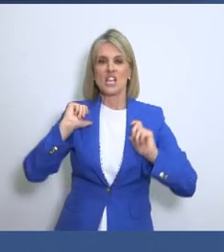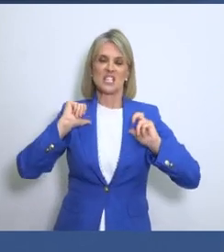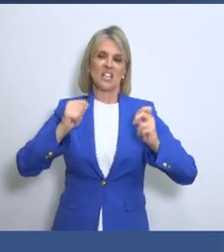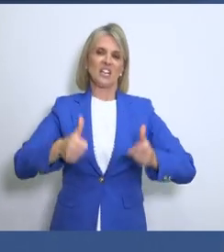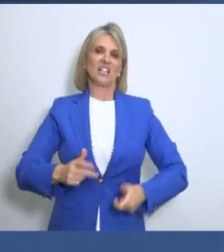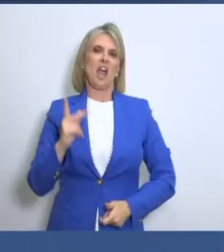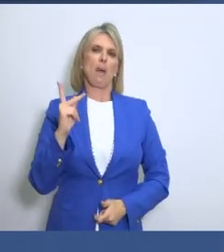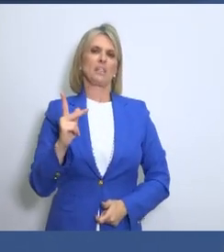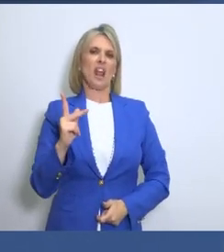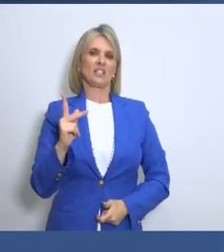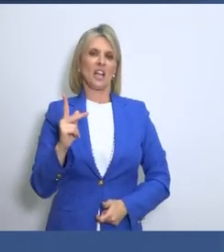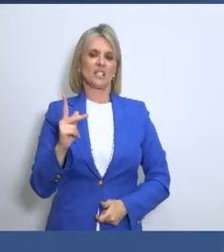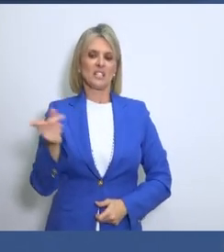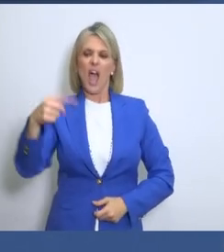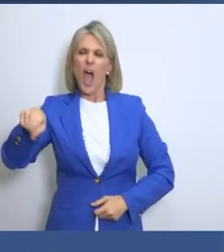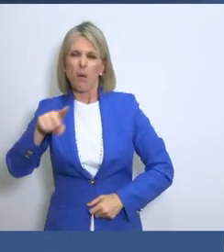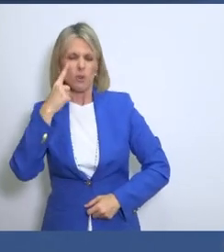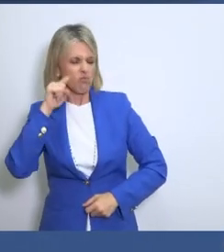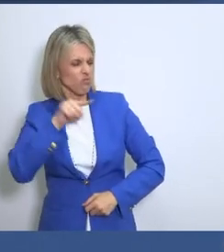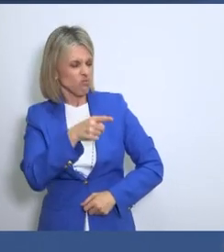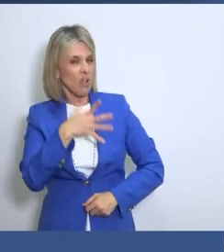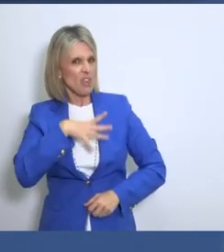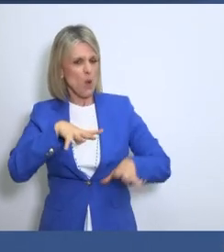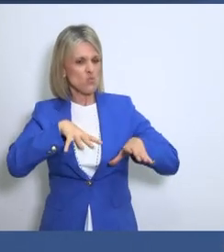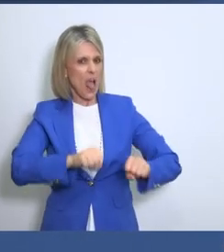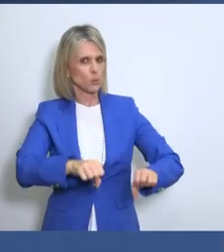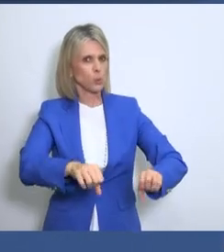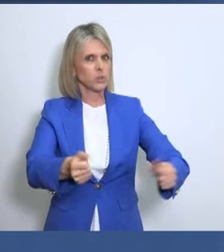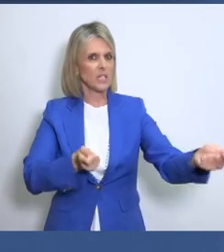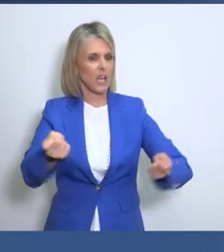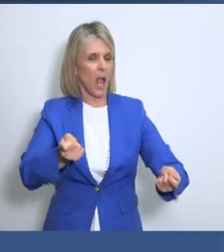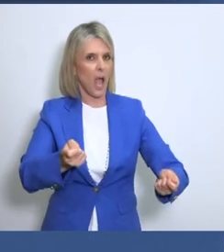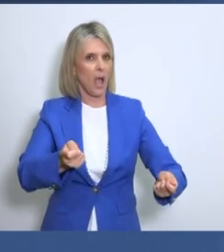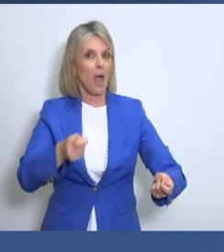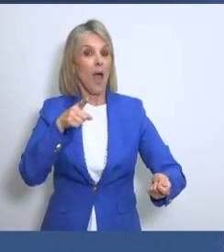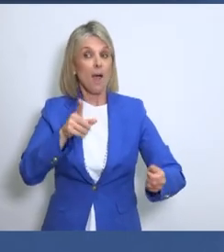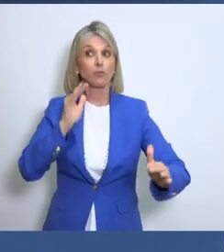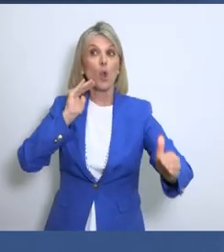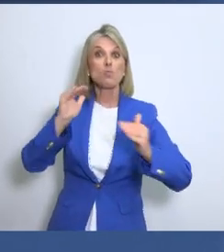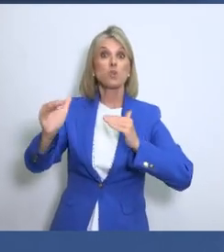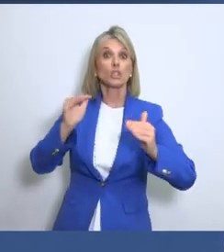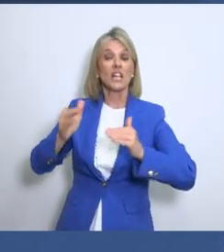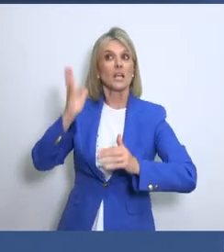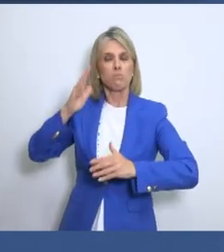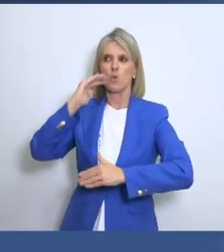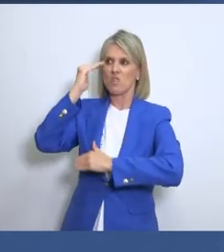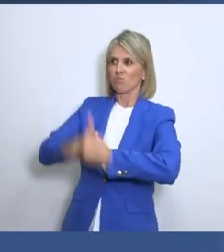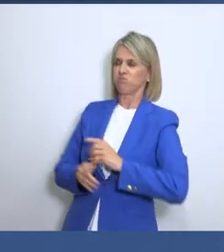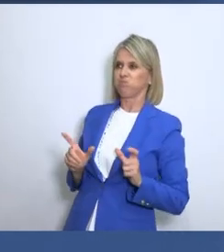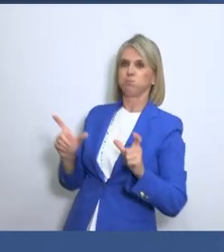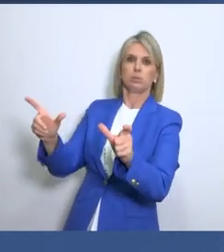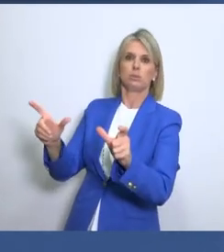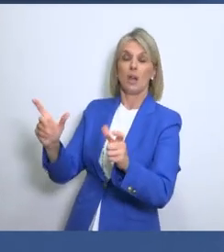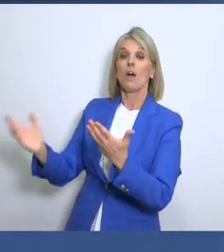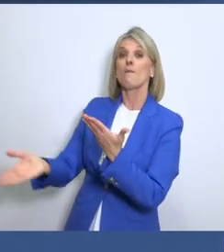στους υπεριαλιστές. Είναι η μοναδική ασπίδα που μπορεί να